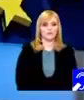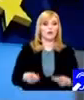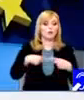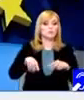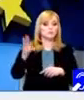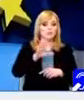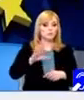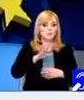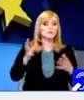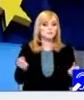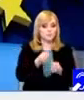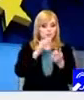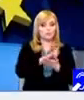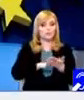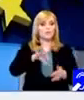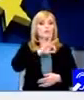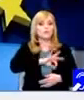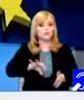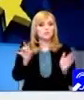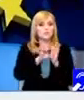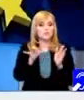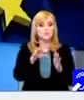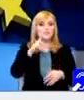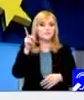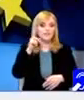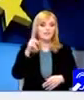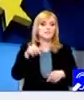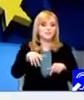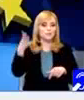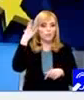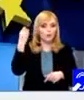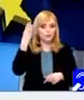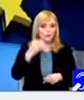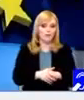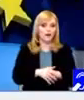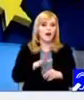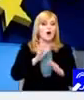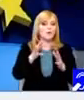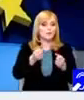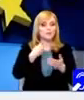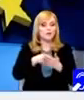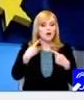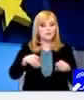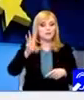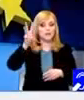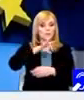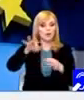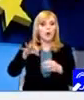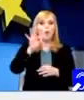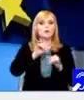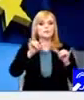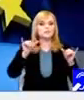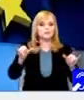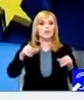Uniunea Europeană sprijină în continuare folosirea energiei verzi în localitățile din Republica Moldova. Vor primi finanțare alte trei proiecte privind